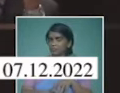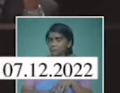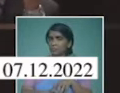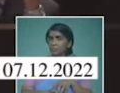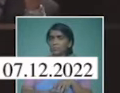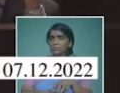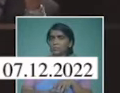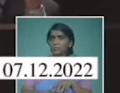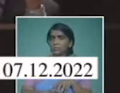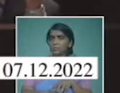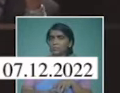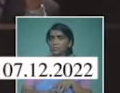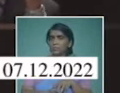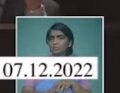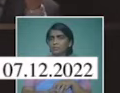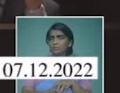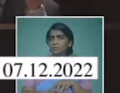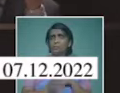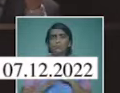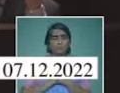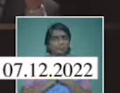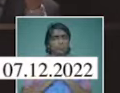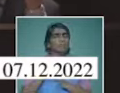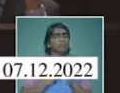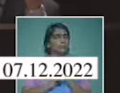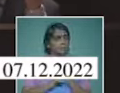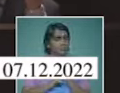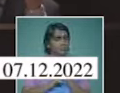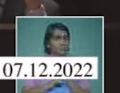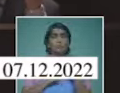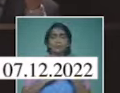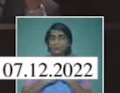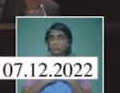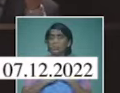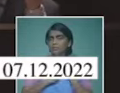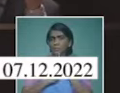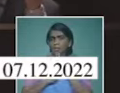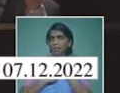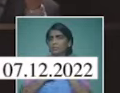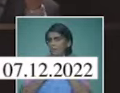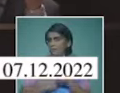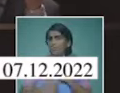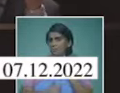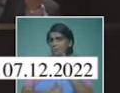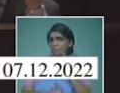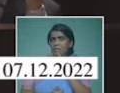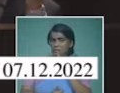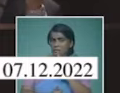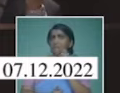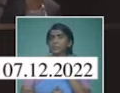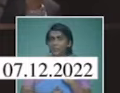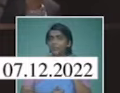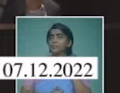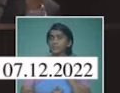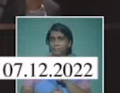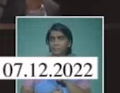இந்த கௌரவ அமைச்சர் அவர்கள் நாங்களோட நியாயமான குற்றச்சாட்டை வைக்கின்ற பொழுது வந்து அதனை மூடி மறைக்கின்ற விதமாக வந்து நாங்கள்